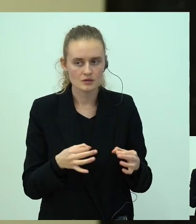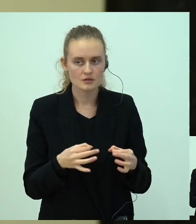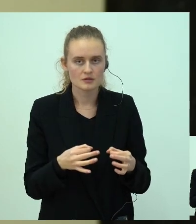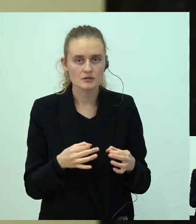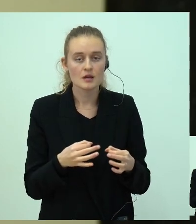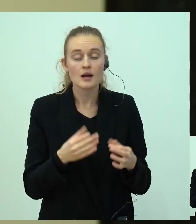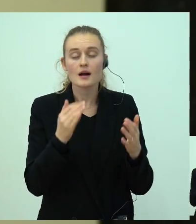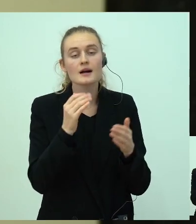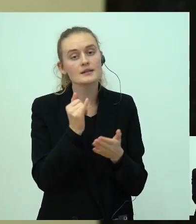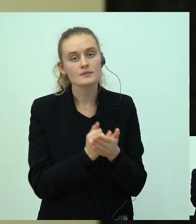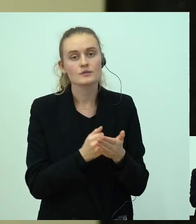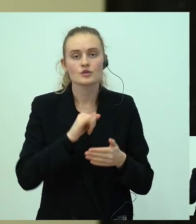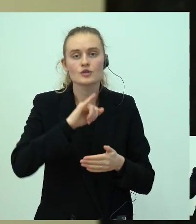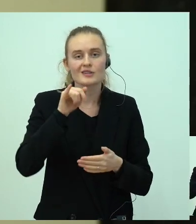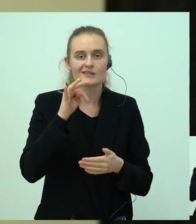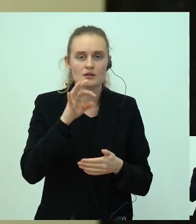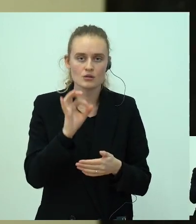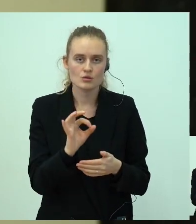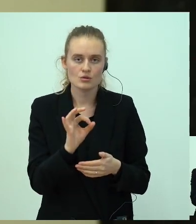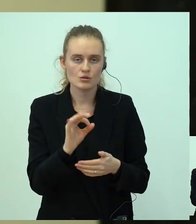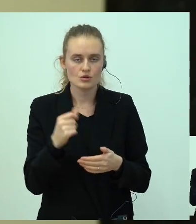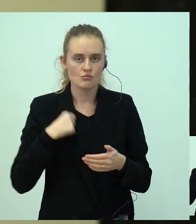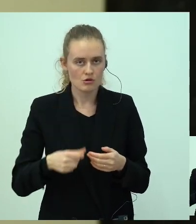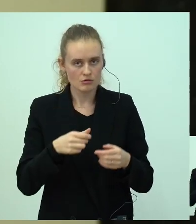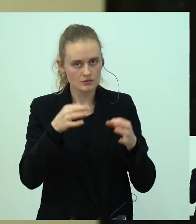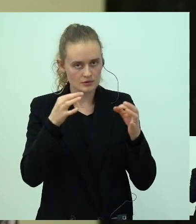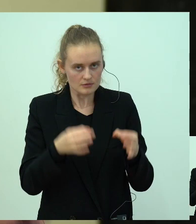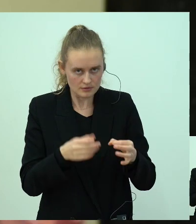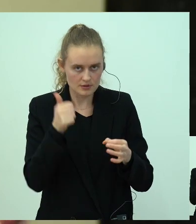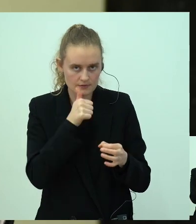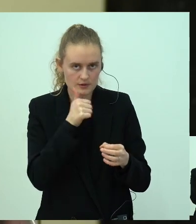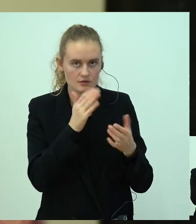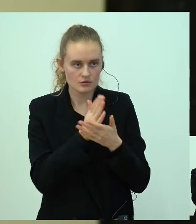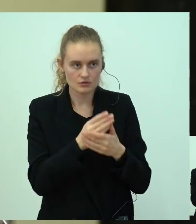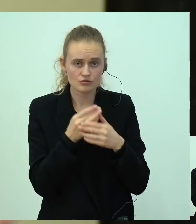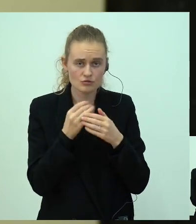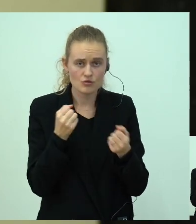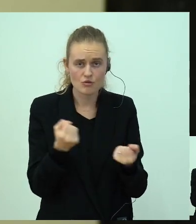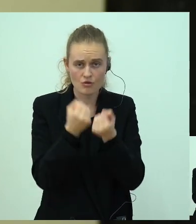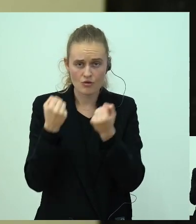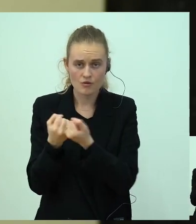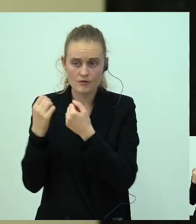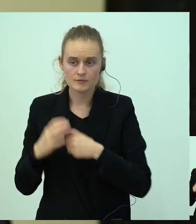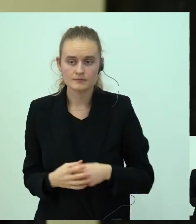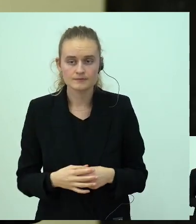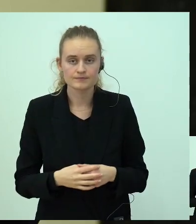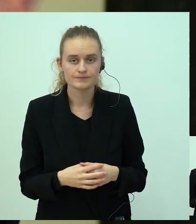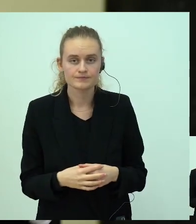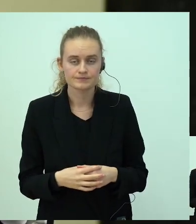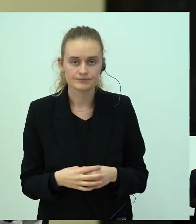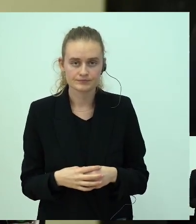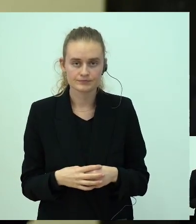Jungtinės tautos nuolat kovoja už žmogaus teisės, tačiau kasgi yra daroma šioje srityje? Juk dabar